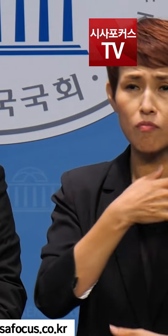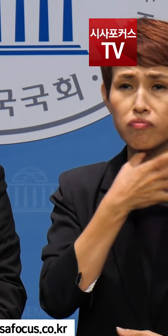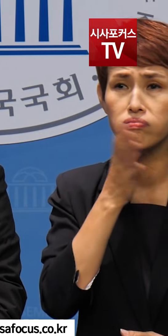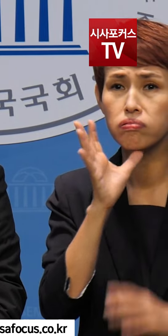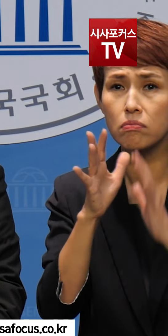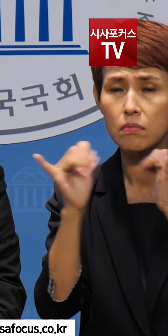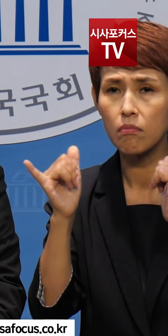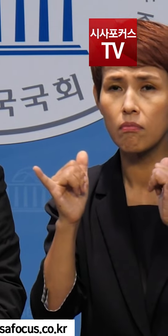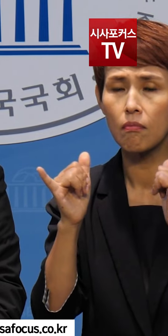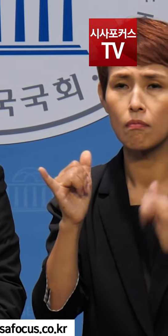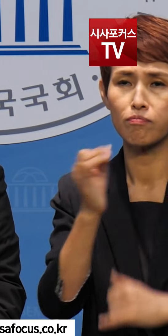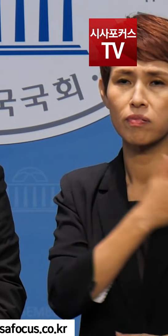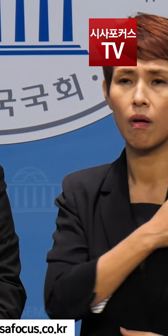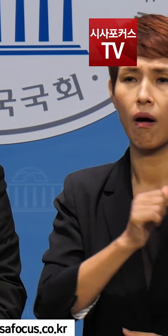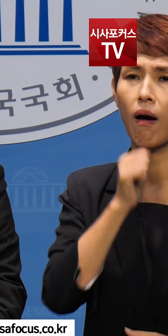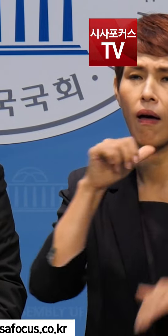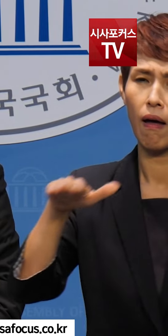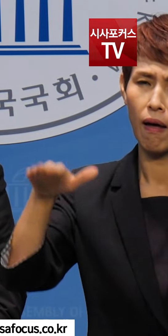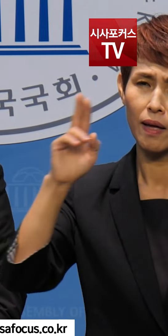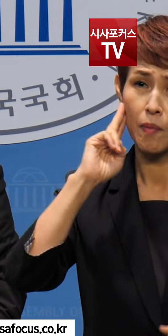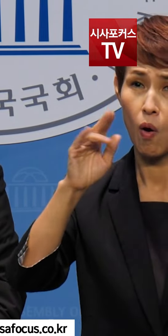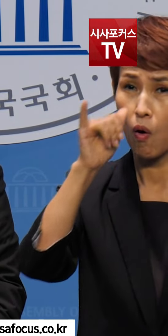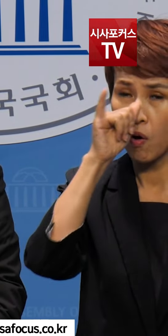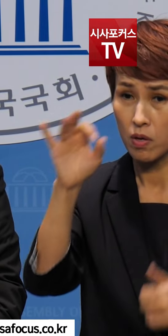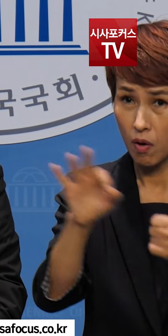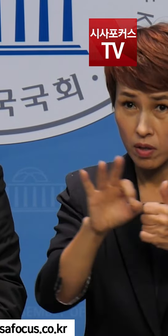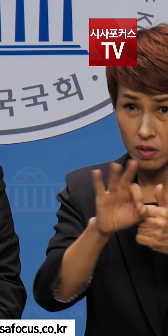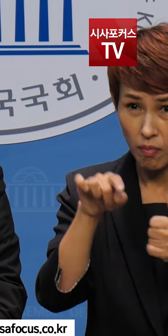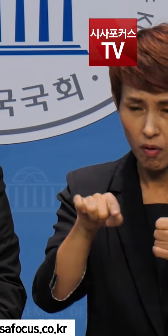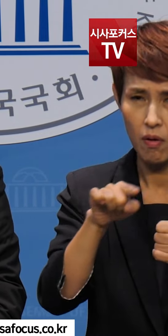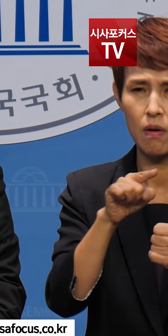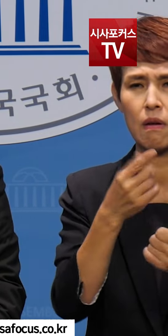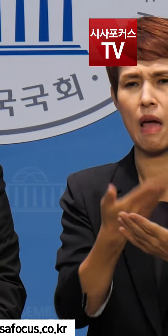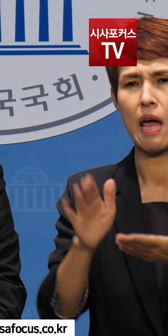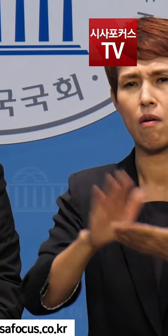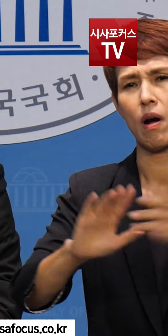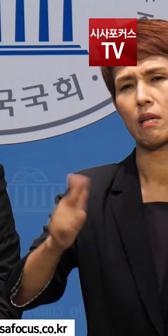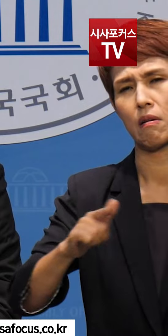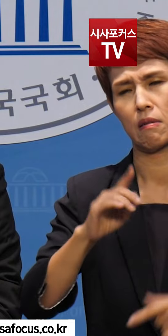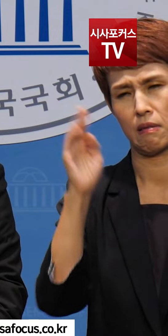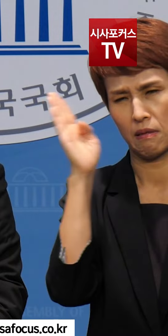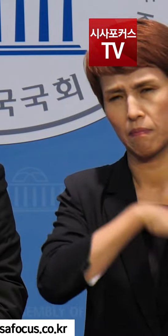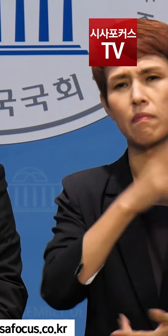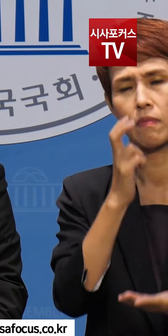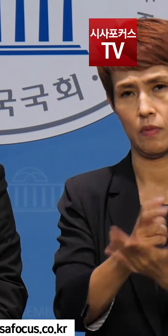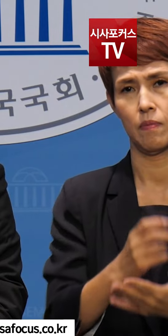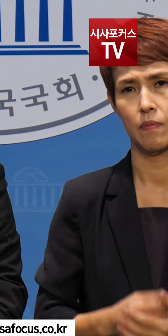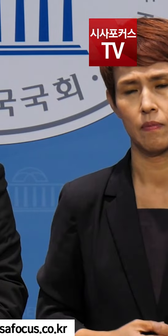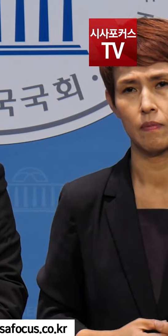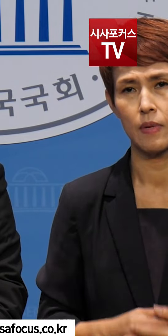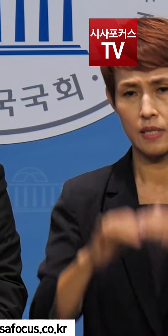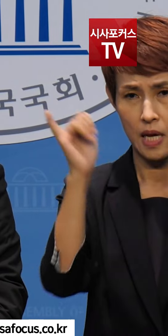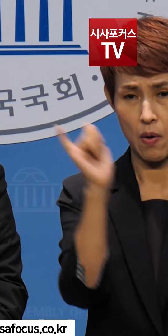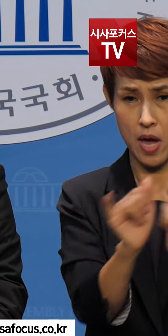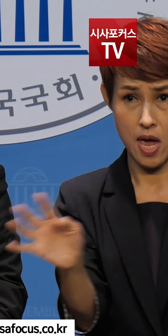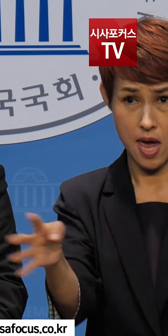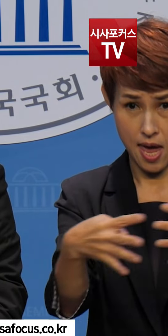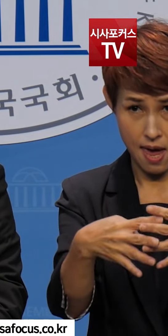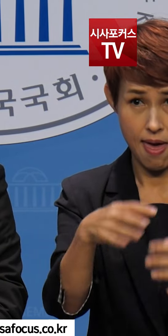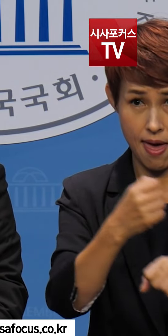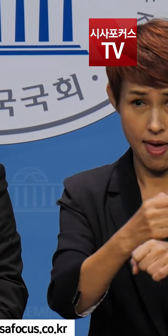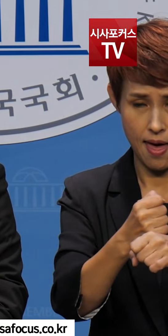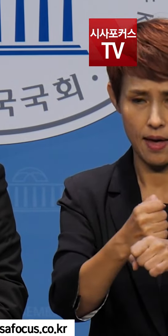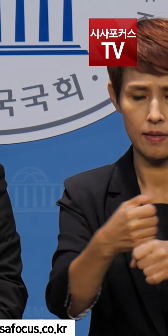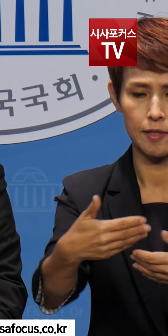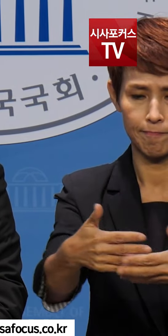빈부 격차를 벌리는 연금안은 개혁이 아니라 개악입니다. 사회적 타협기구를 국회에